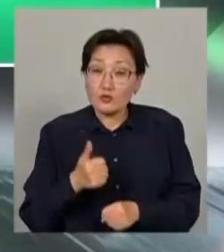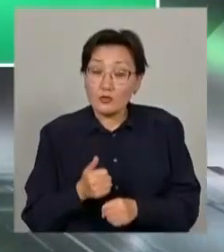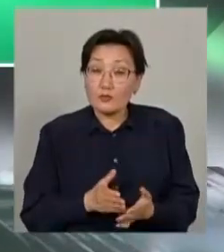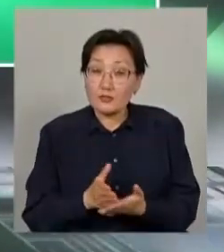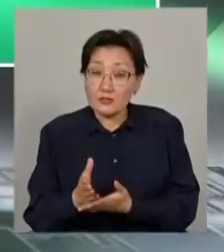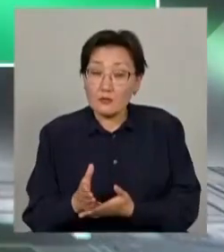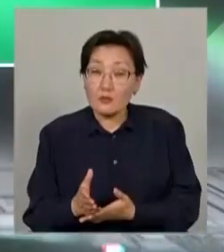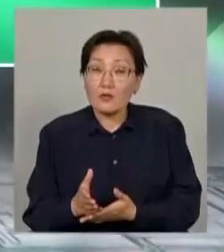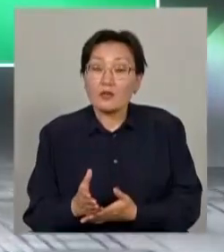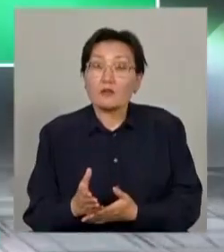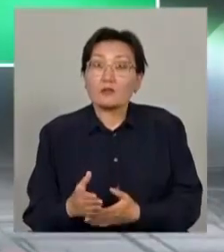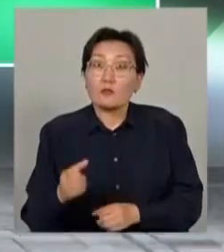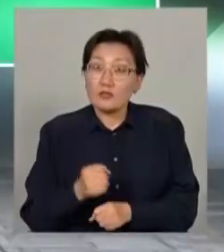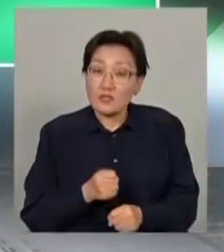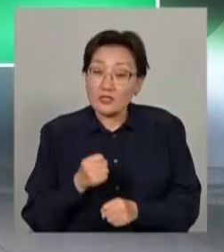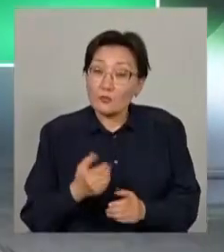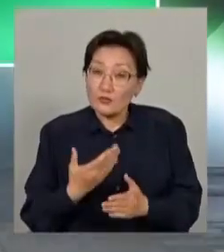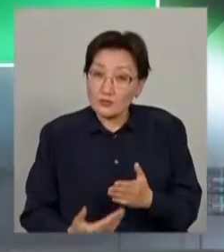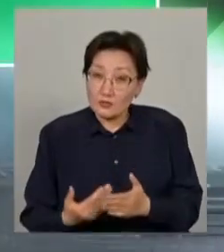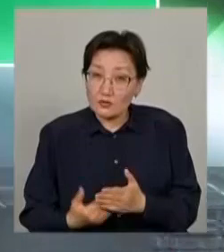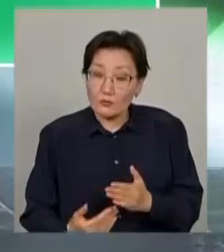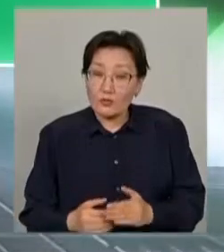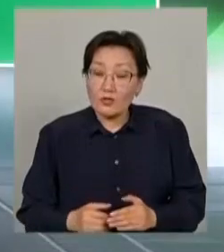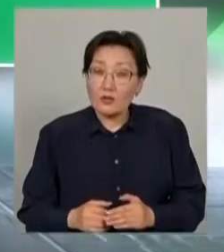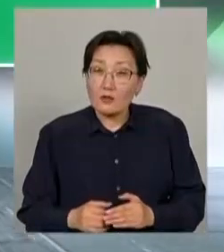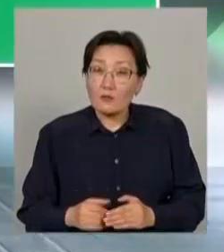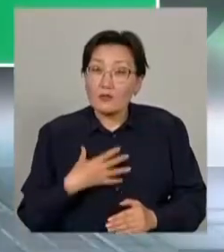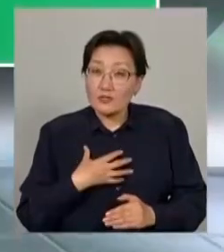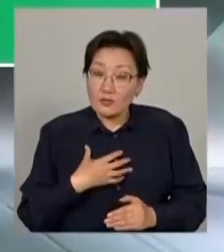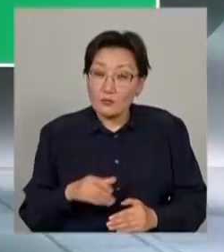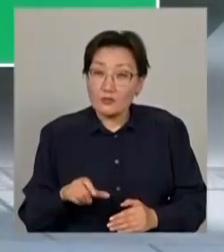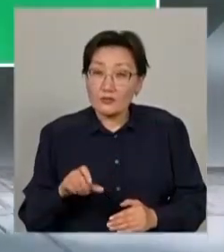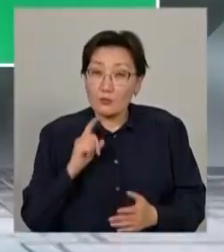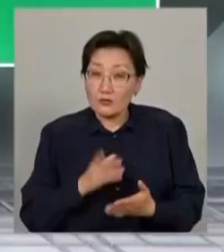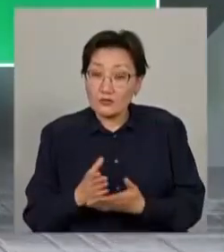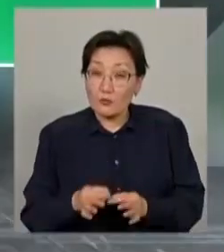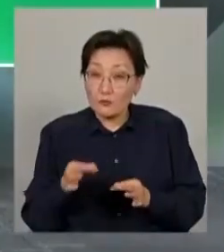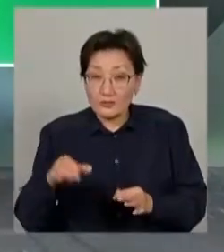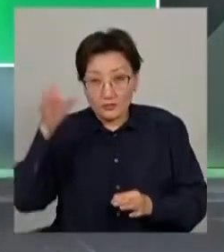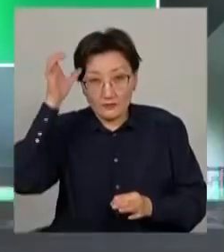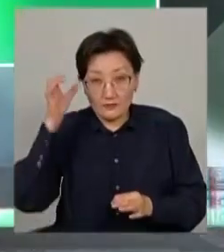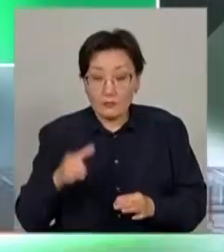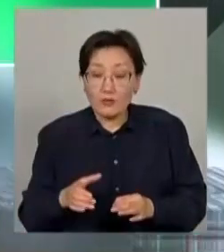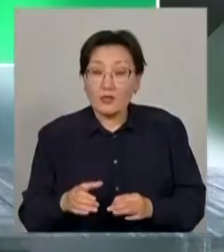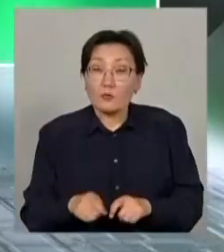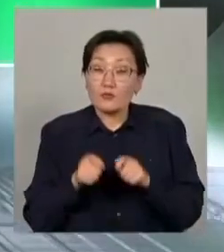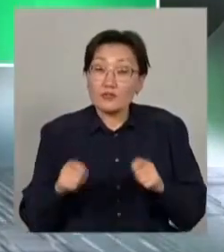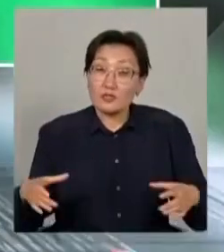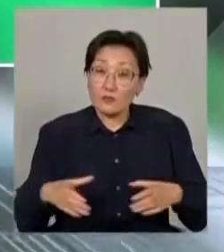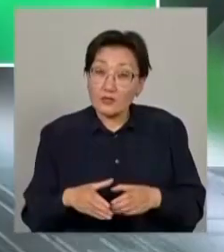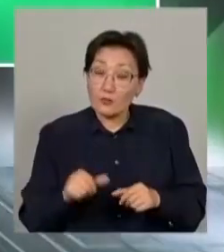структура призванная вырабатывать рекомендации по приоритетам государственной политики в области науки при формировании совета